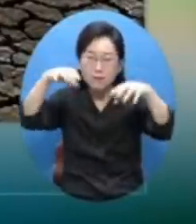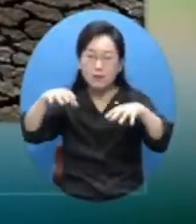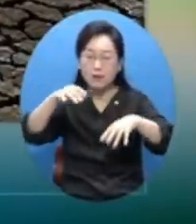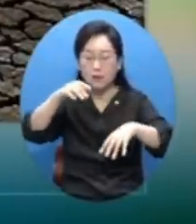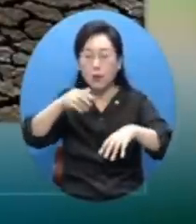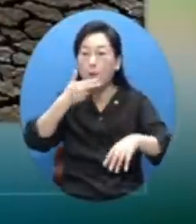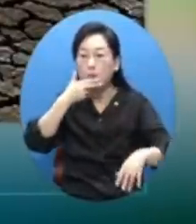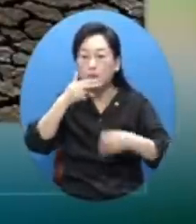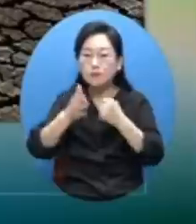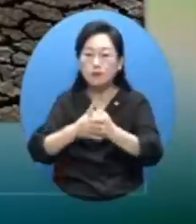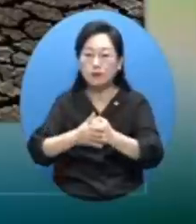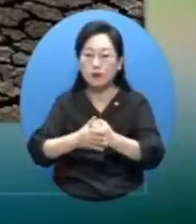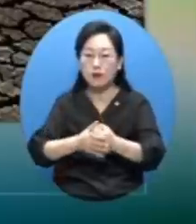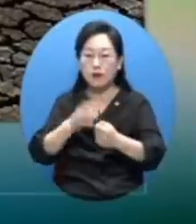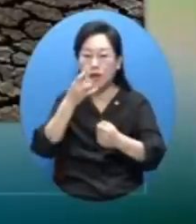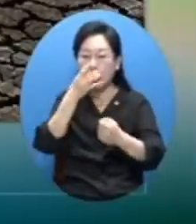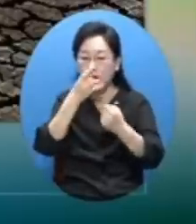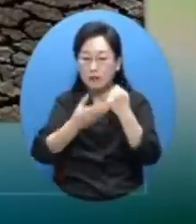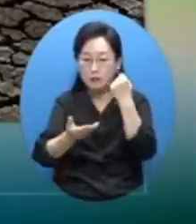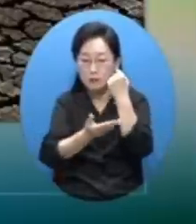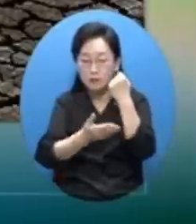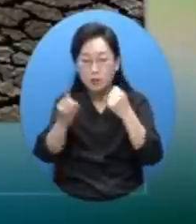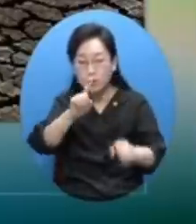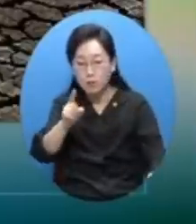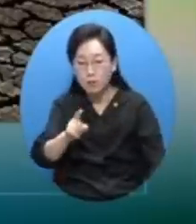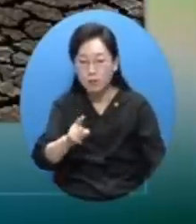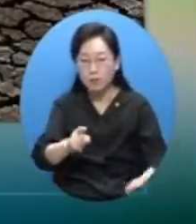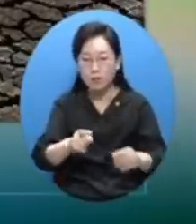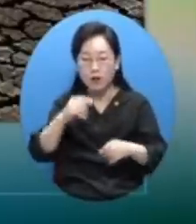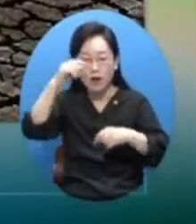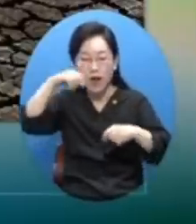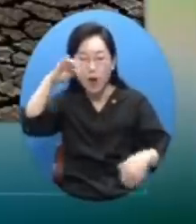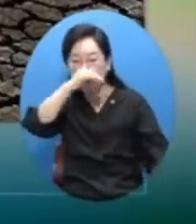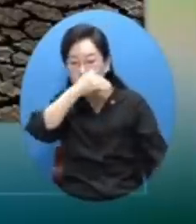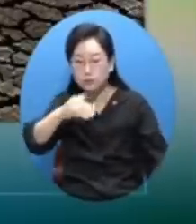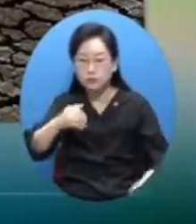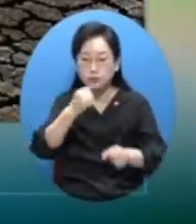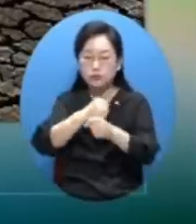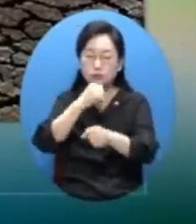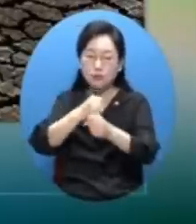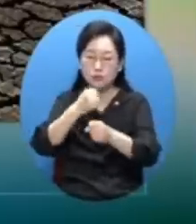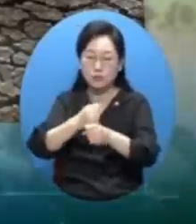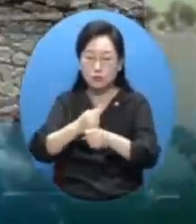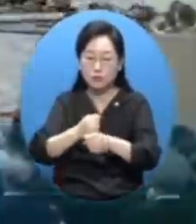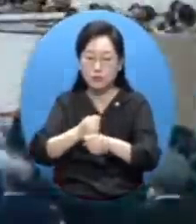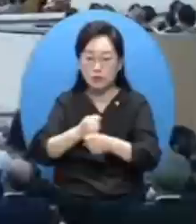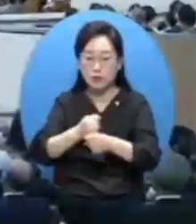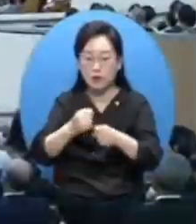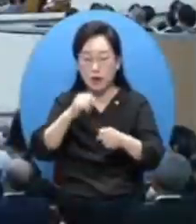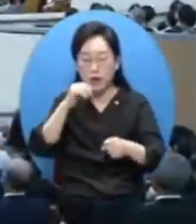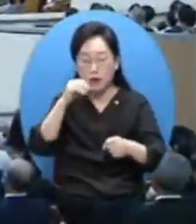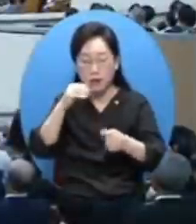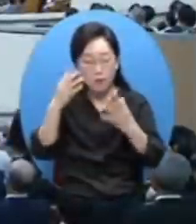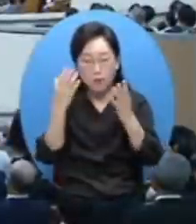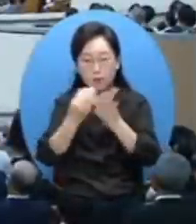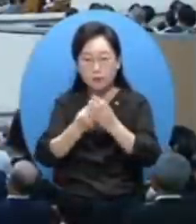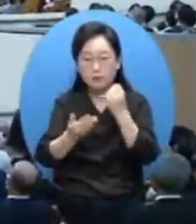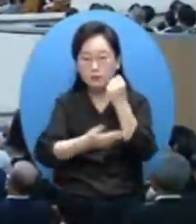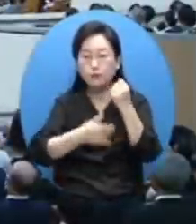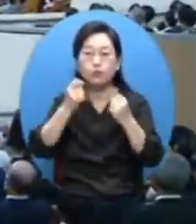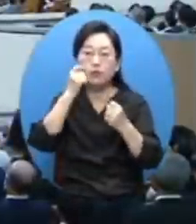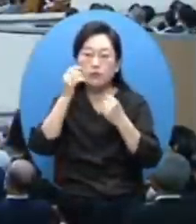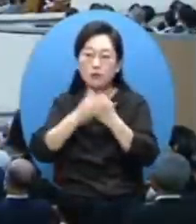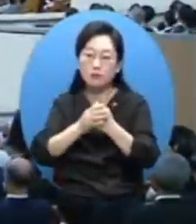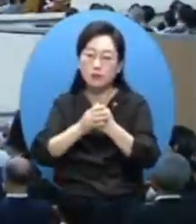설탕 수상해야만 30%가 떨어져서 큰 어려움을 겪게 되었다고 합니다 인간의 무분별하는